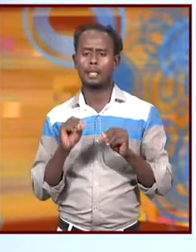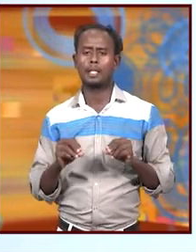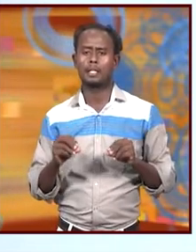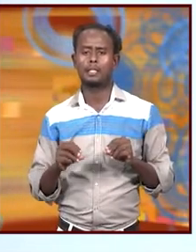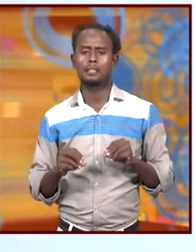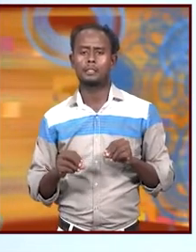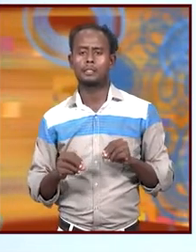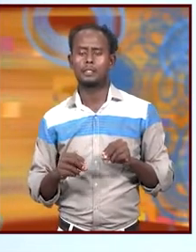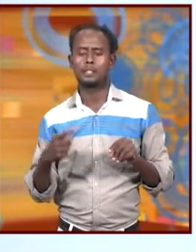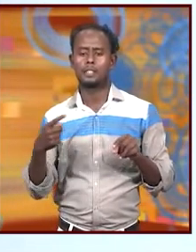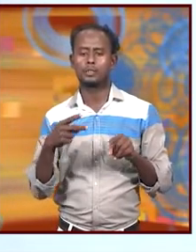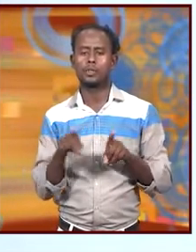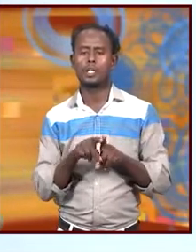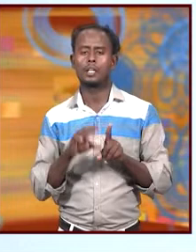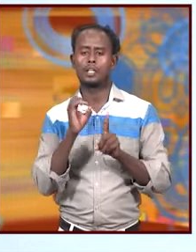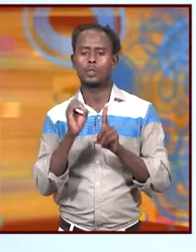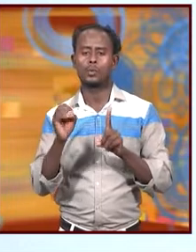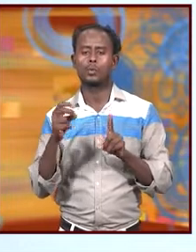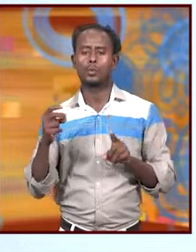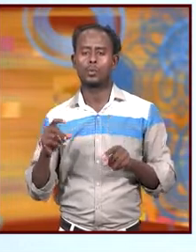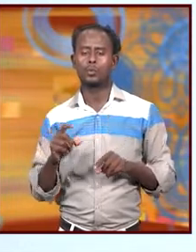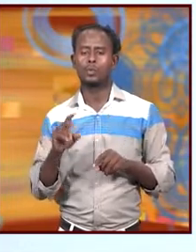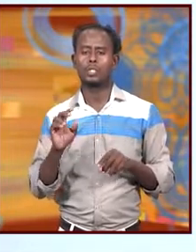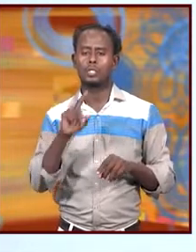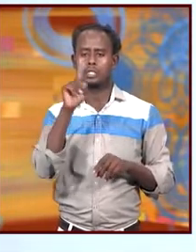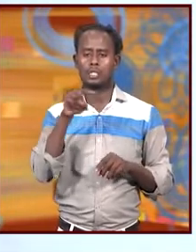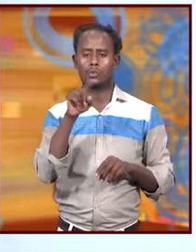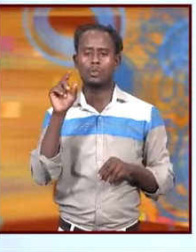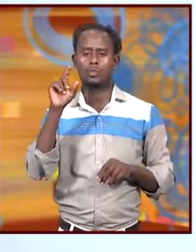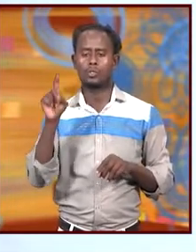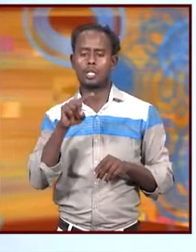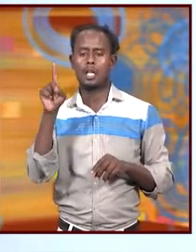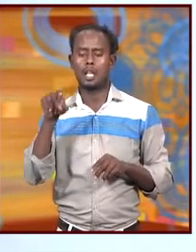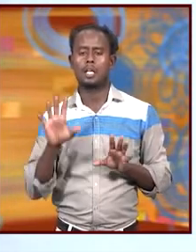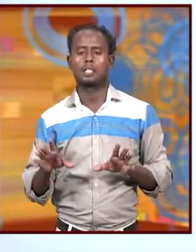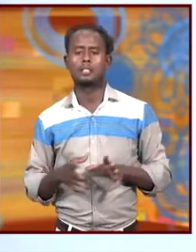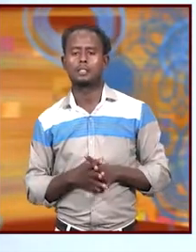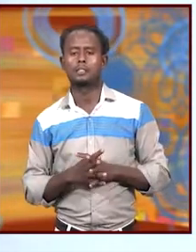10 × 10 இஸ் ஈக்குவல் டு பைத்து பைத்தா 100.